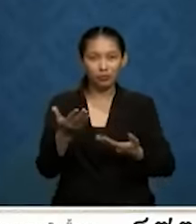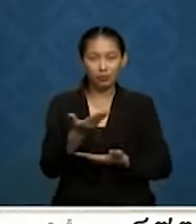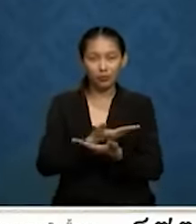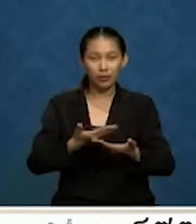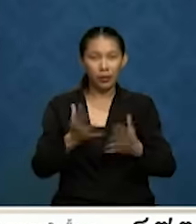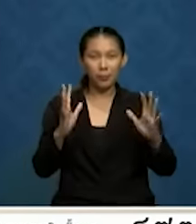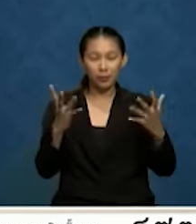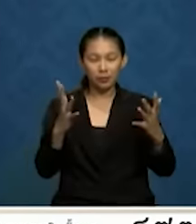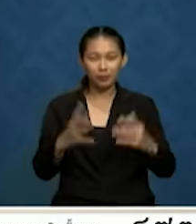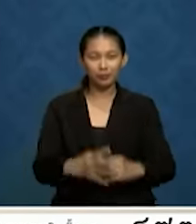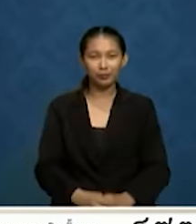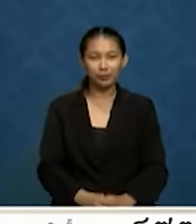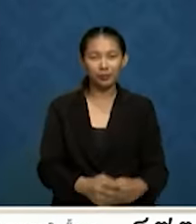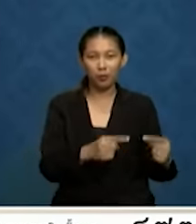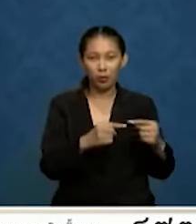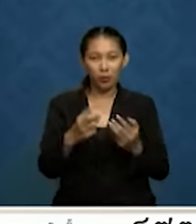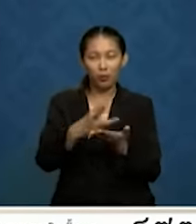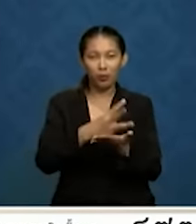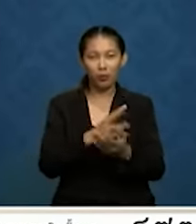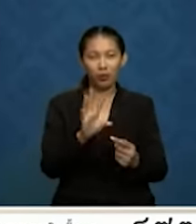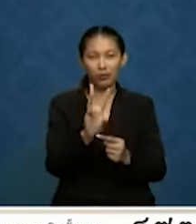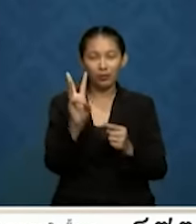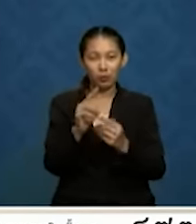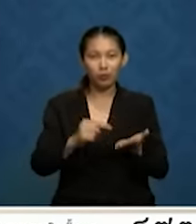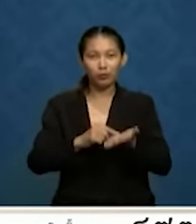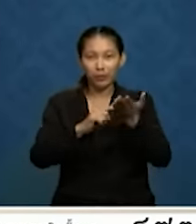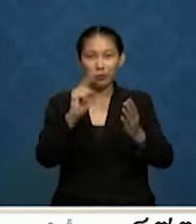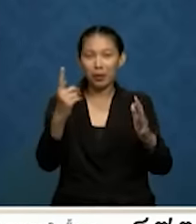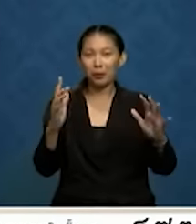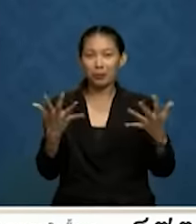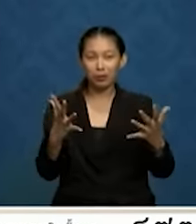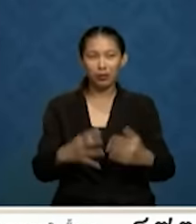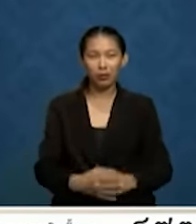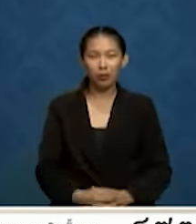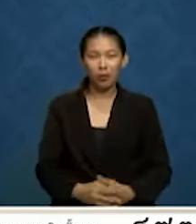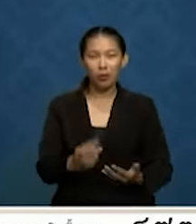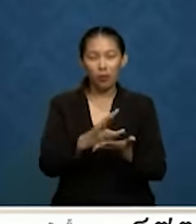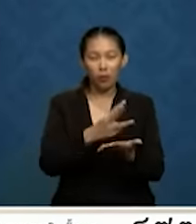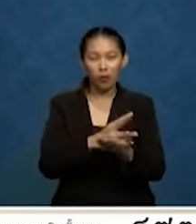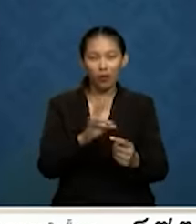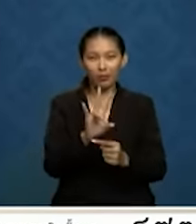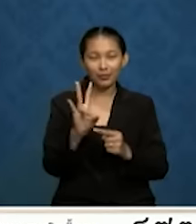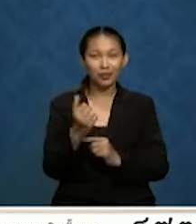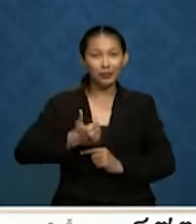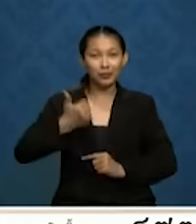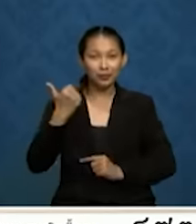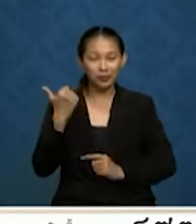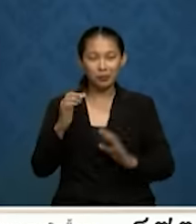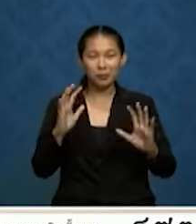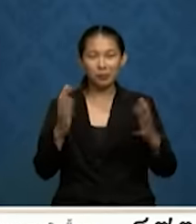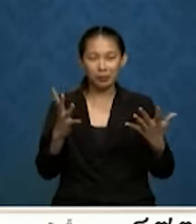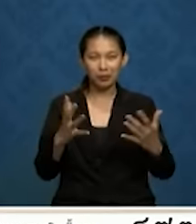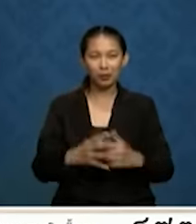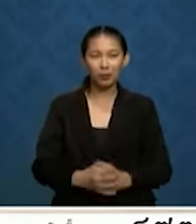ครับระเบียบวาระที่6เรื่องเสนอใหม่ไม่มีระเบียบวาระที่7เรื่องอื่นไม่มีน